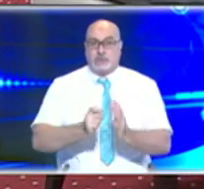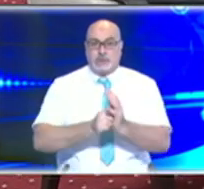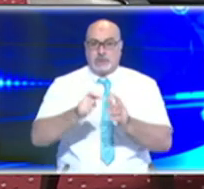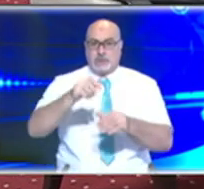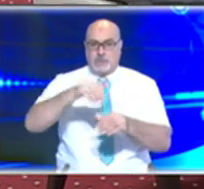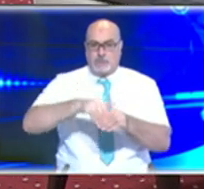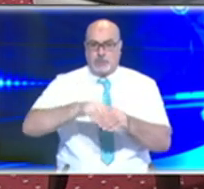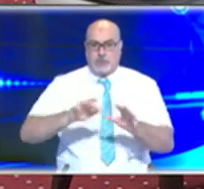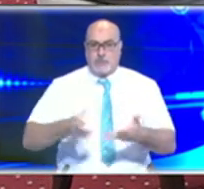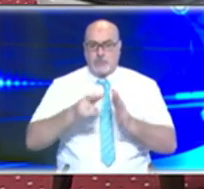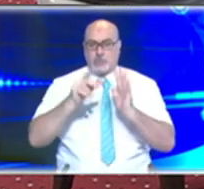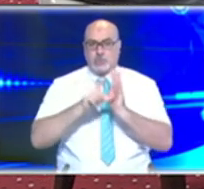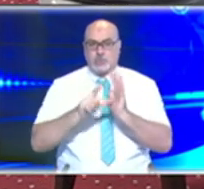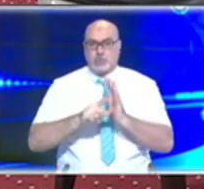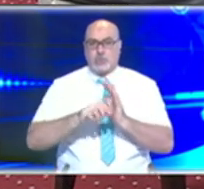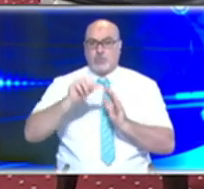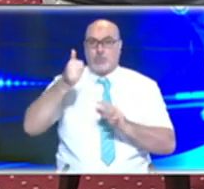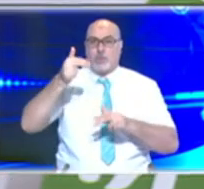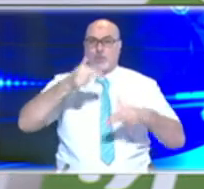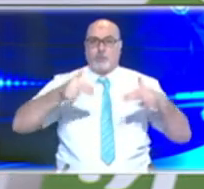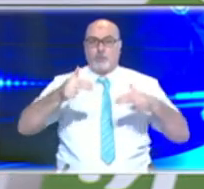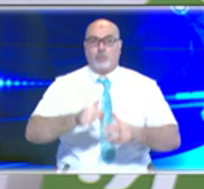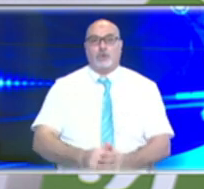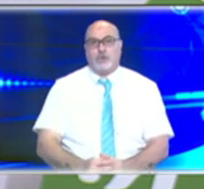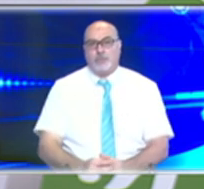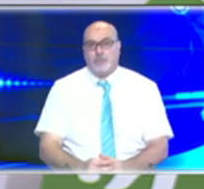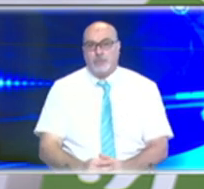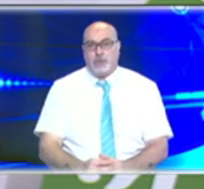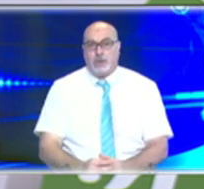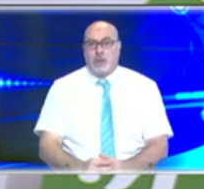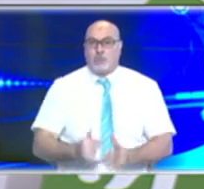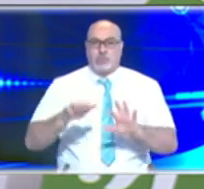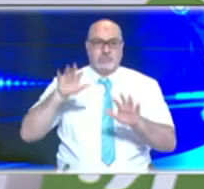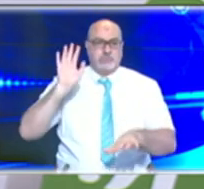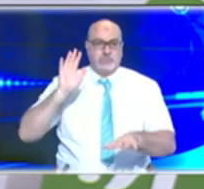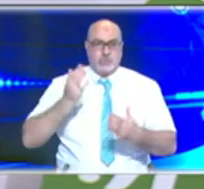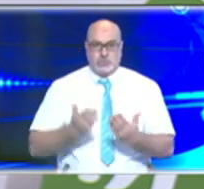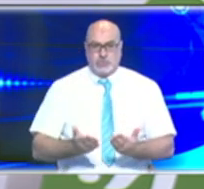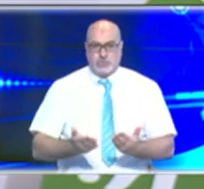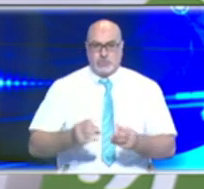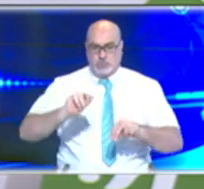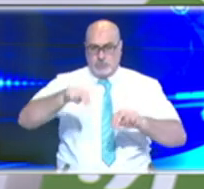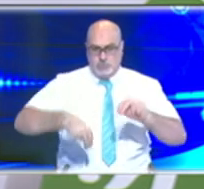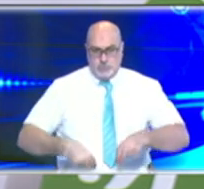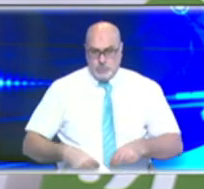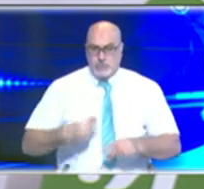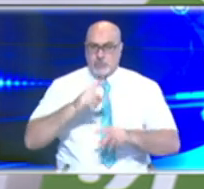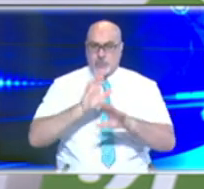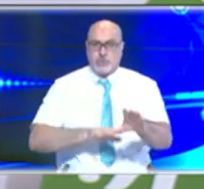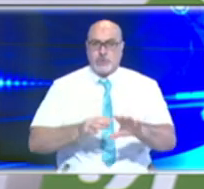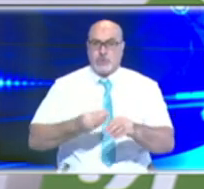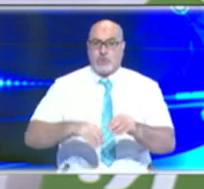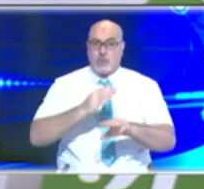على تعديل الدستور في الفاتح من نوفمبر، والذي تمت المصادقة عليه اليوم، يعزز هذه الوقاية